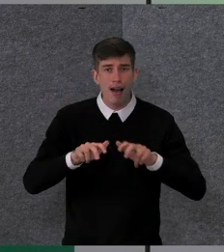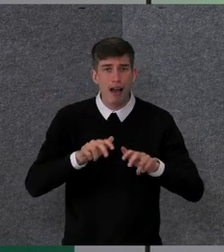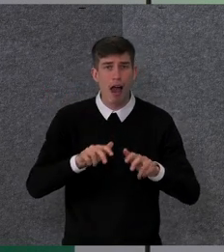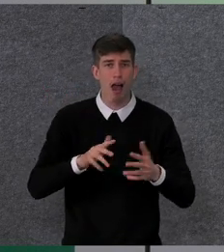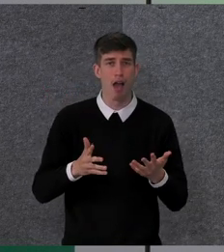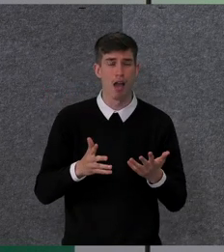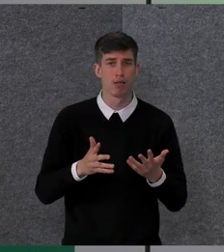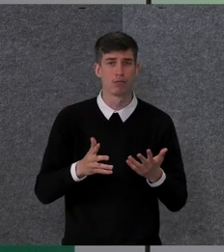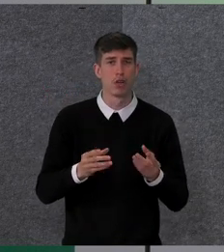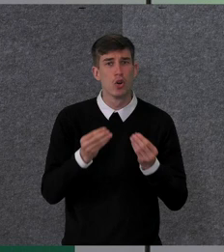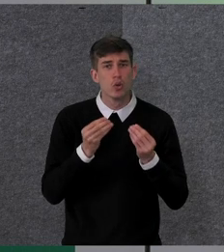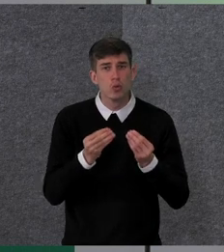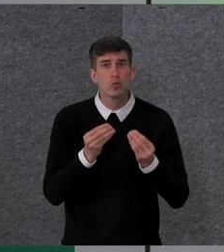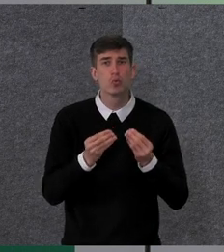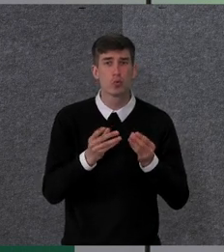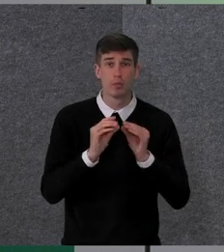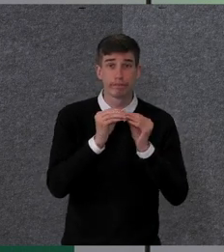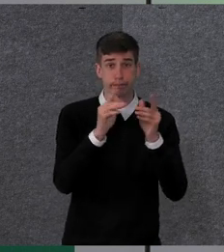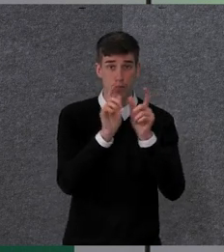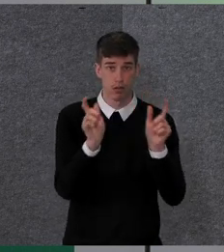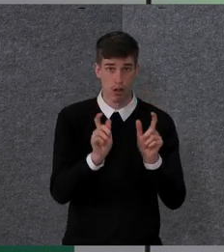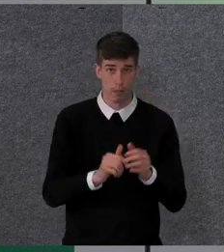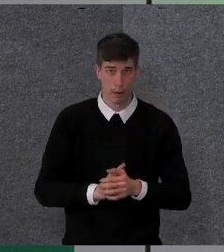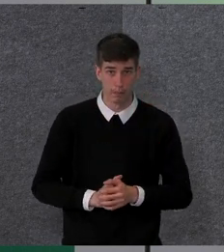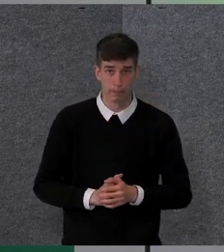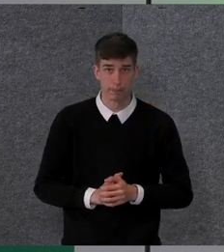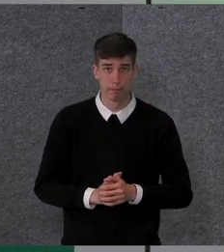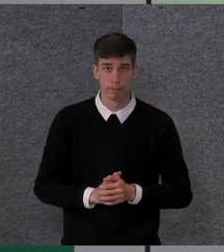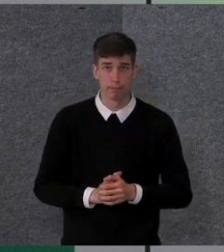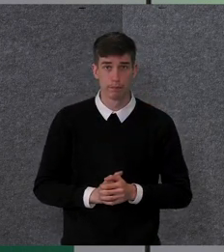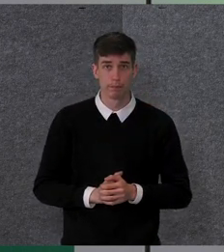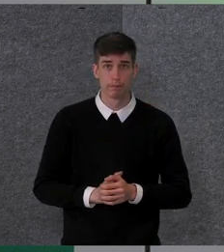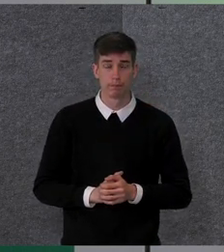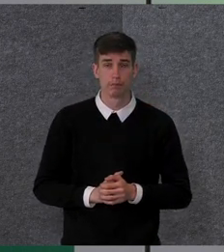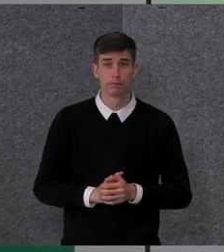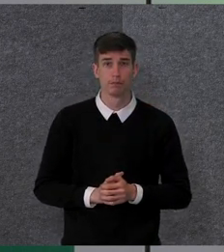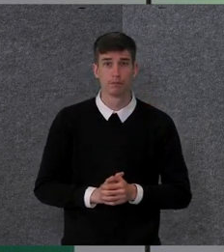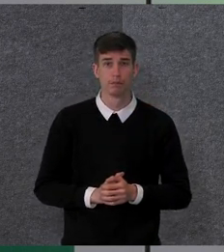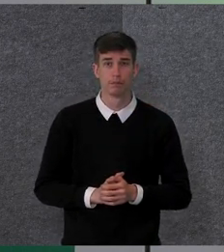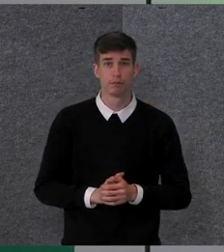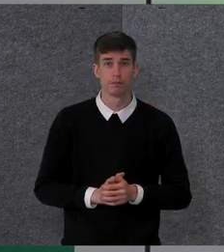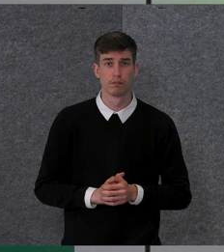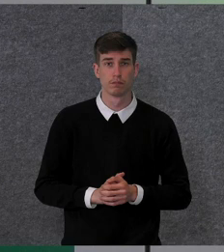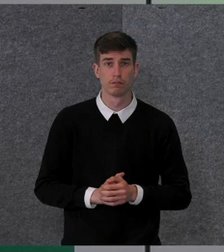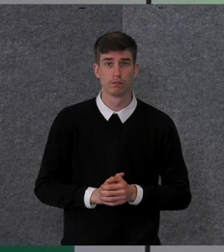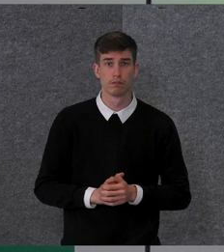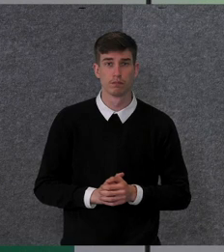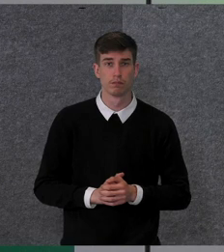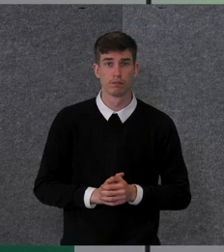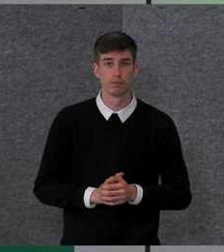Ernährungswende schon eine gewisse Komplexität erfahren hat und es mittlerweile so viele Abhängigkeiten